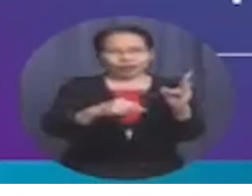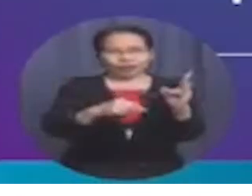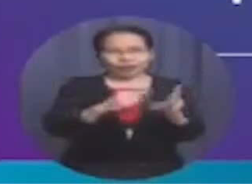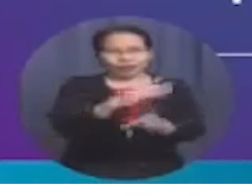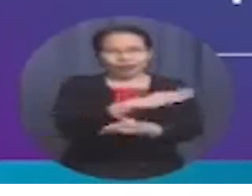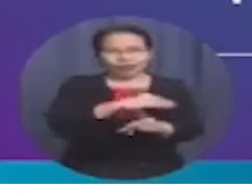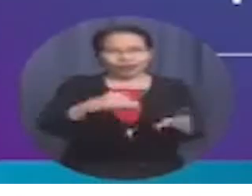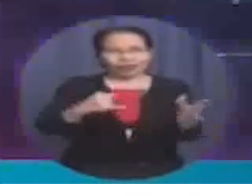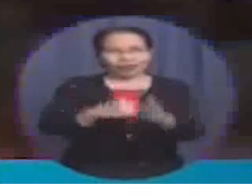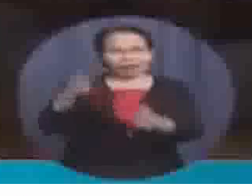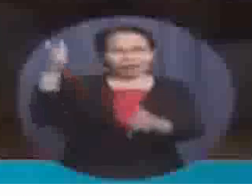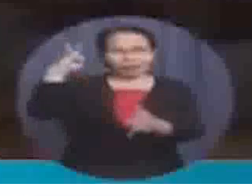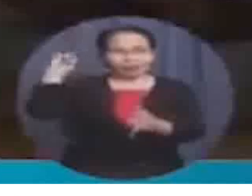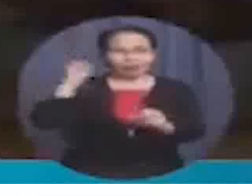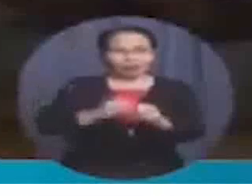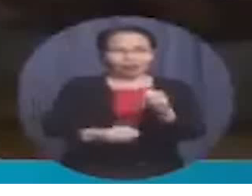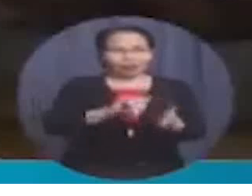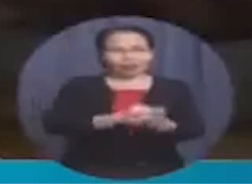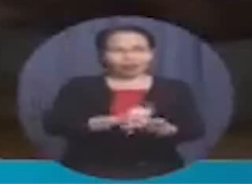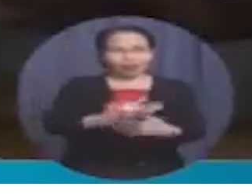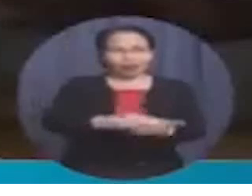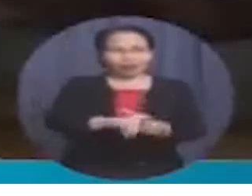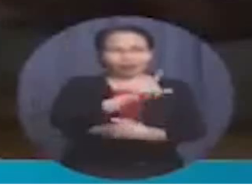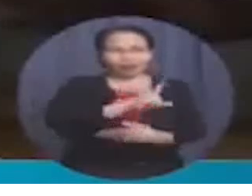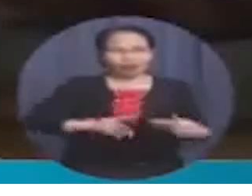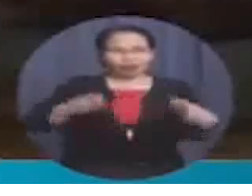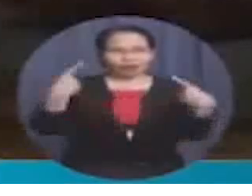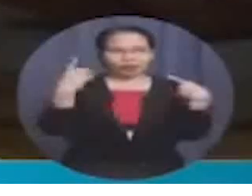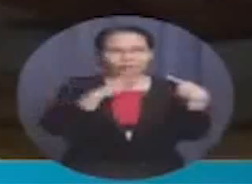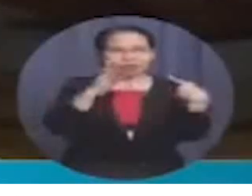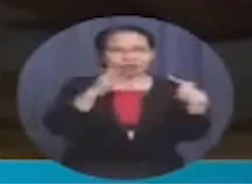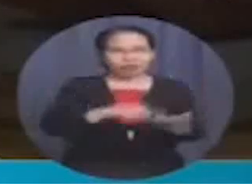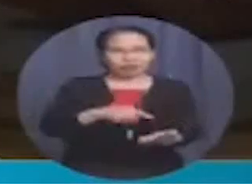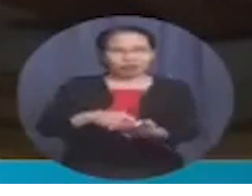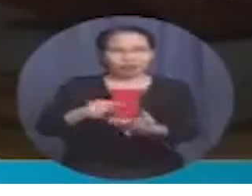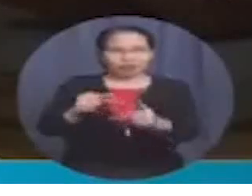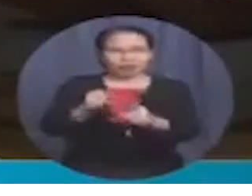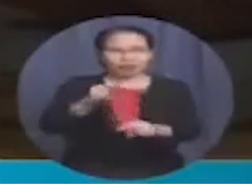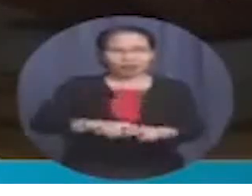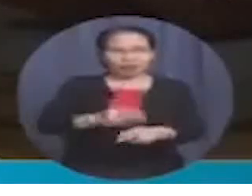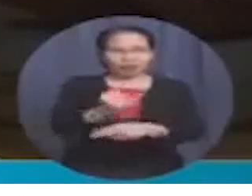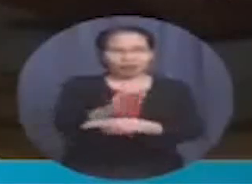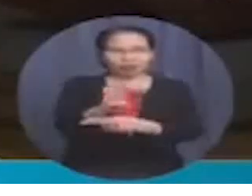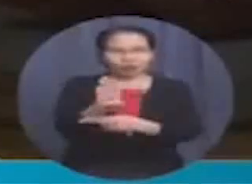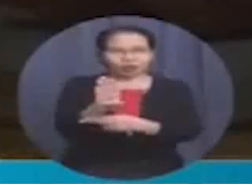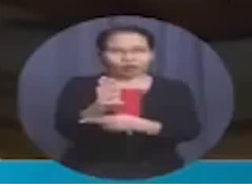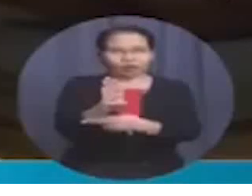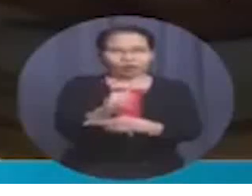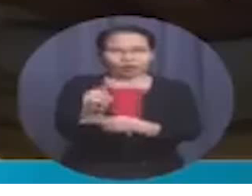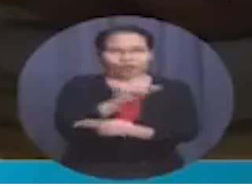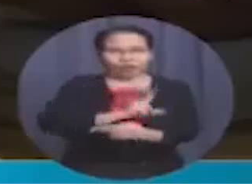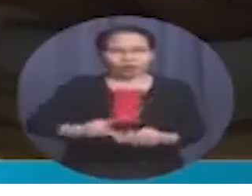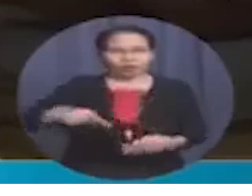Lorna. At nangyari na pagkatapos na masalita ng Panginoon ang mga salitang ito kay